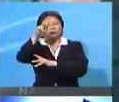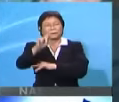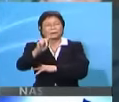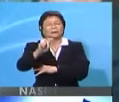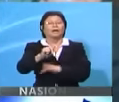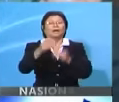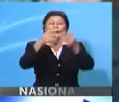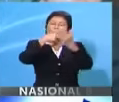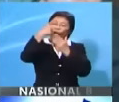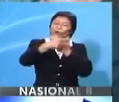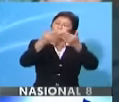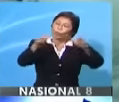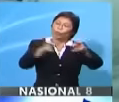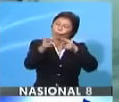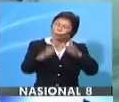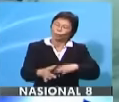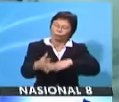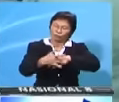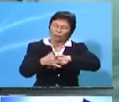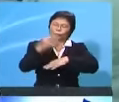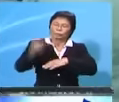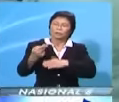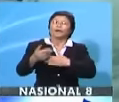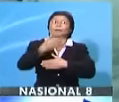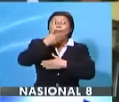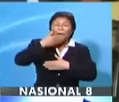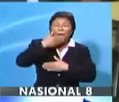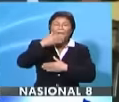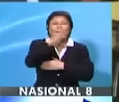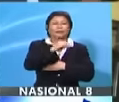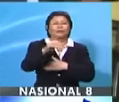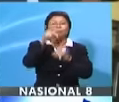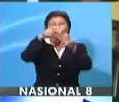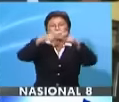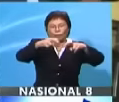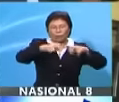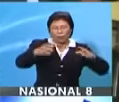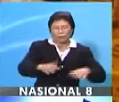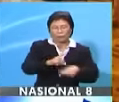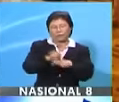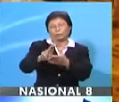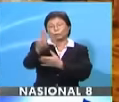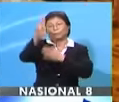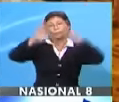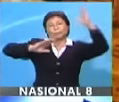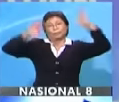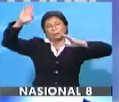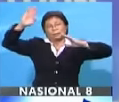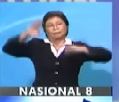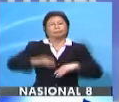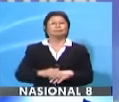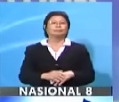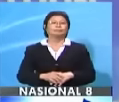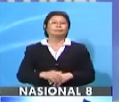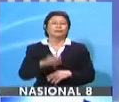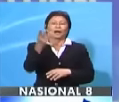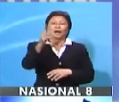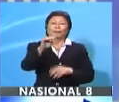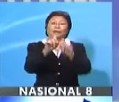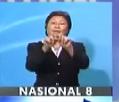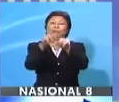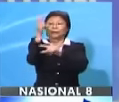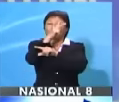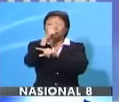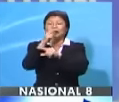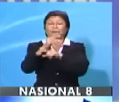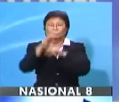ini terbuka kepada usahawan teknologi hijau, belia dan para penyelidik di universiti tempatan. Dalam RMK 11,